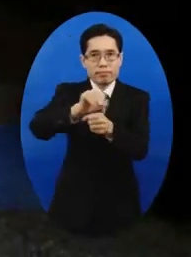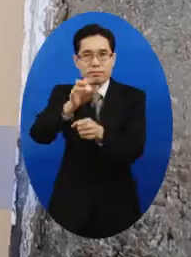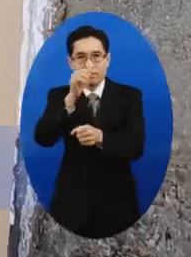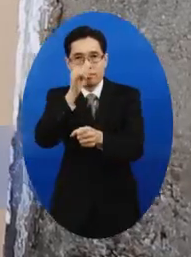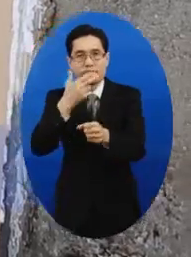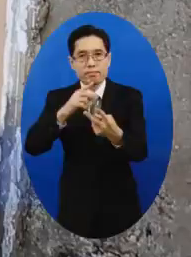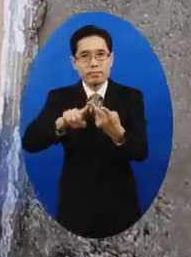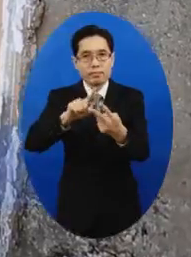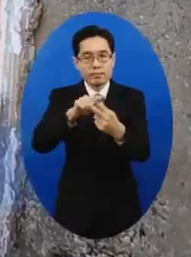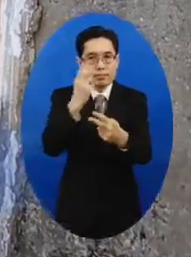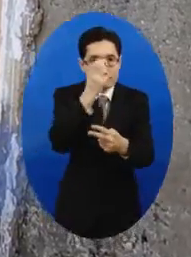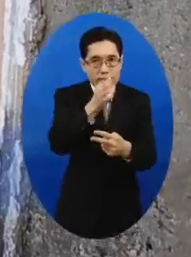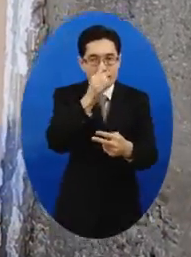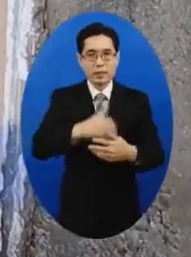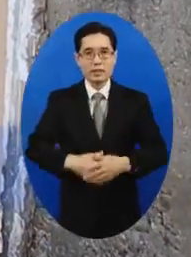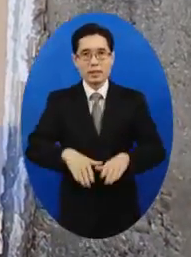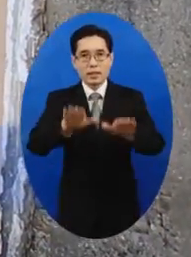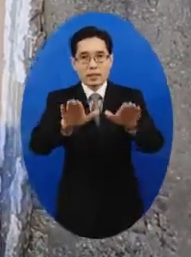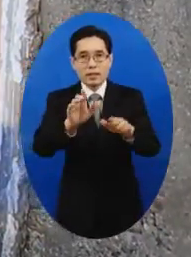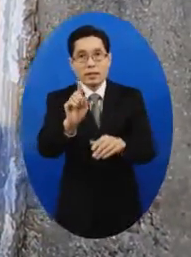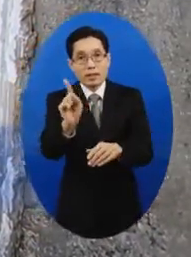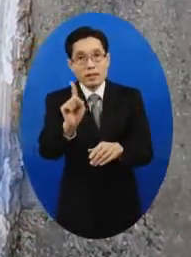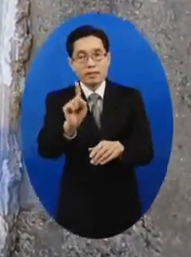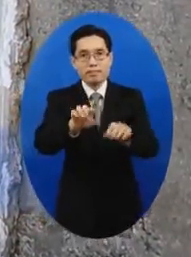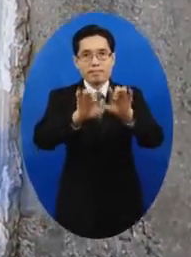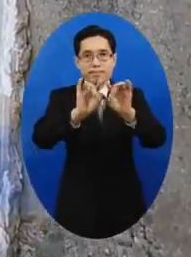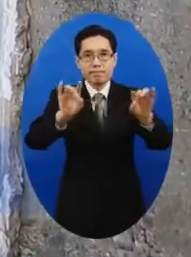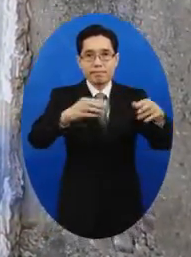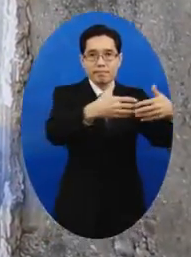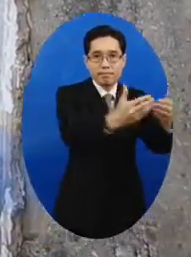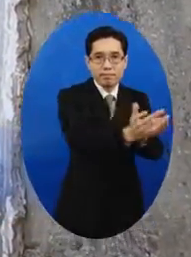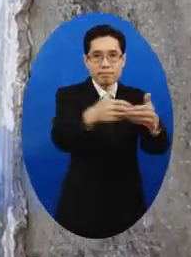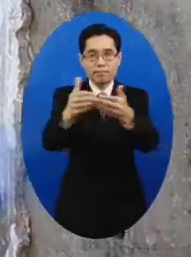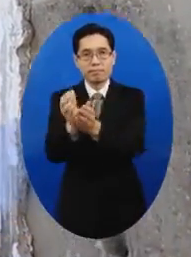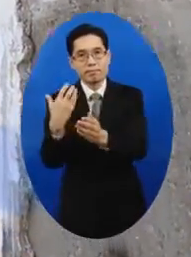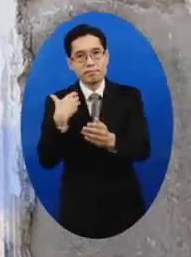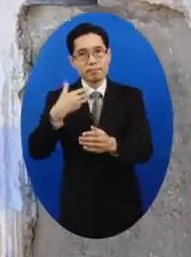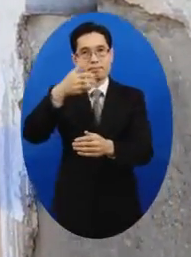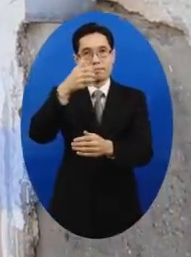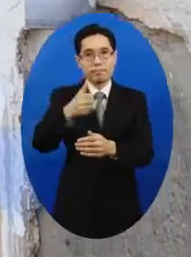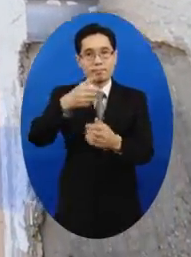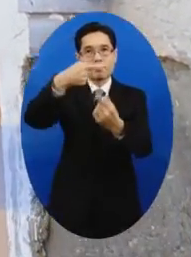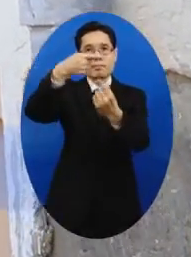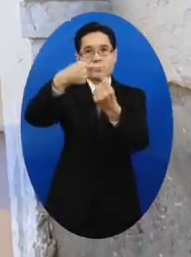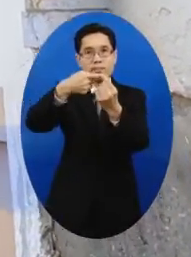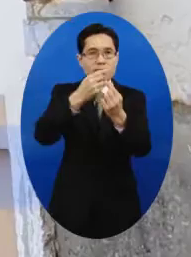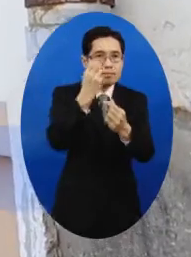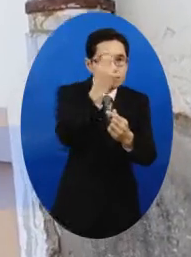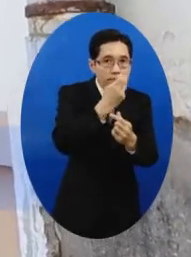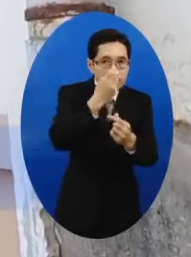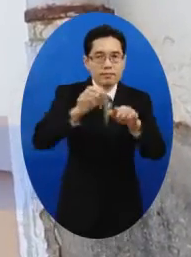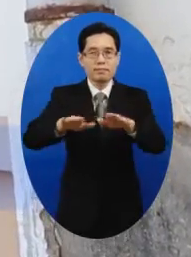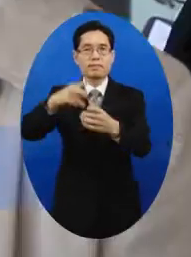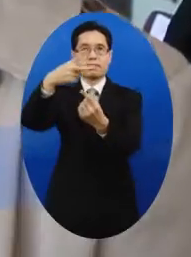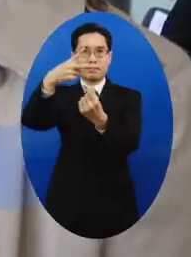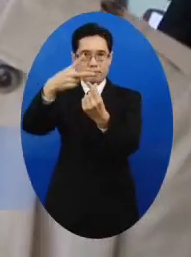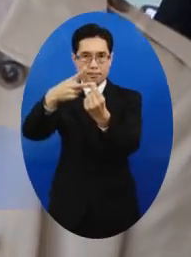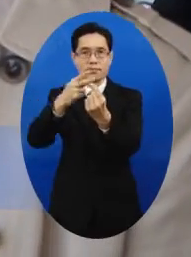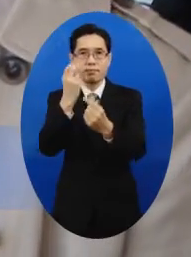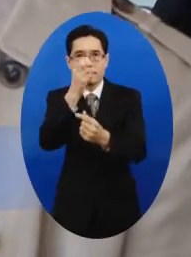살폈습니다 이번 점검은 각기 가시설 관련 담당자의 1차 점검에 이어 실시된 2차